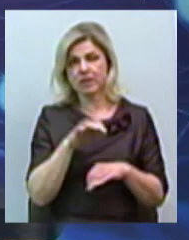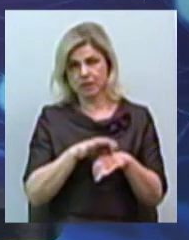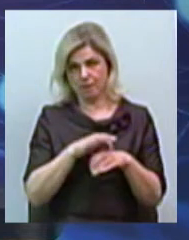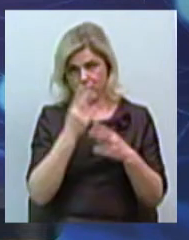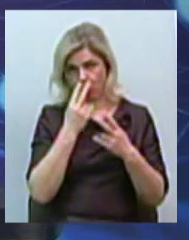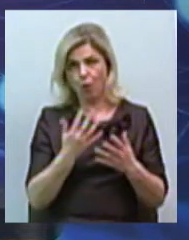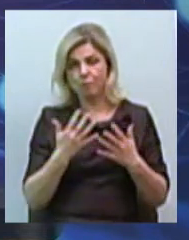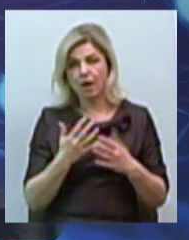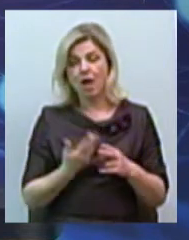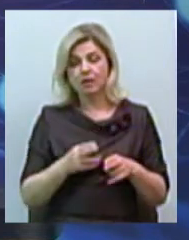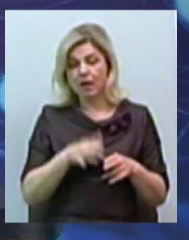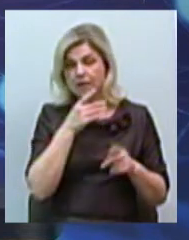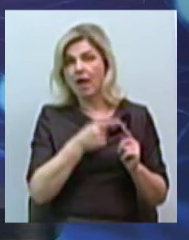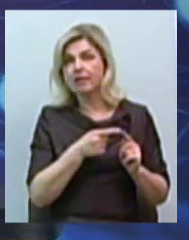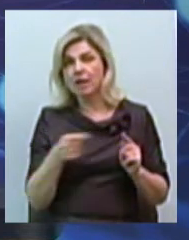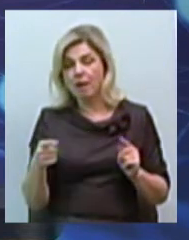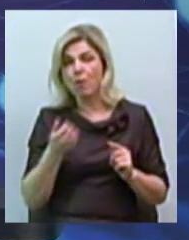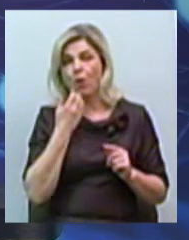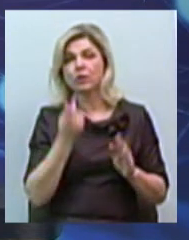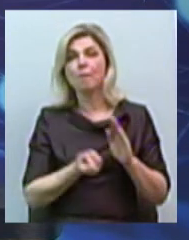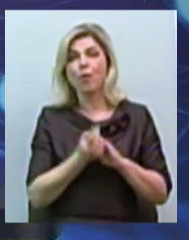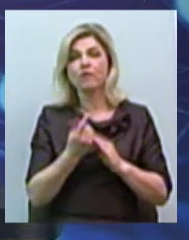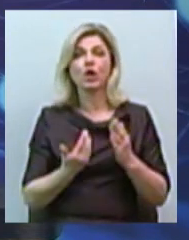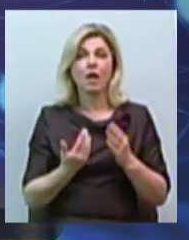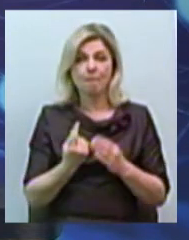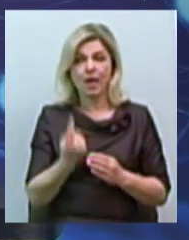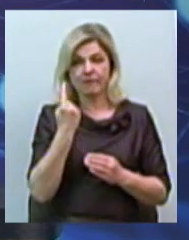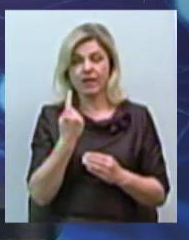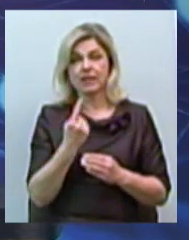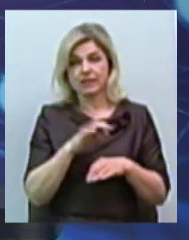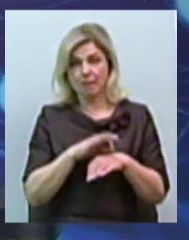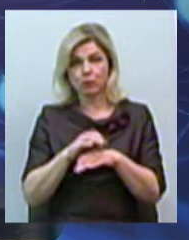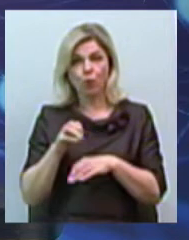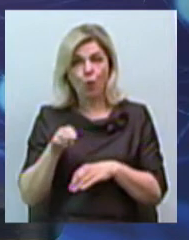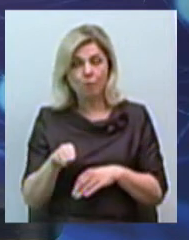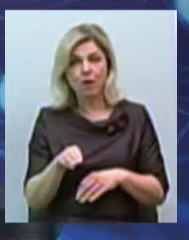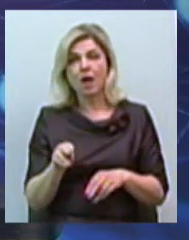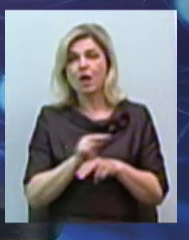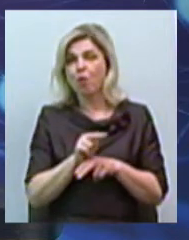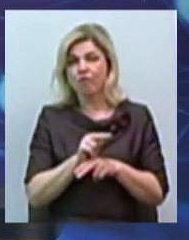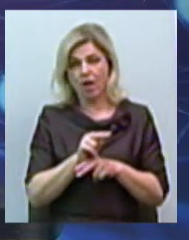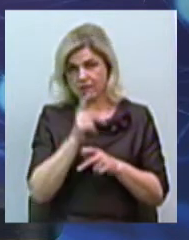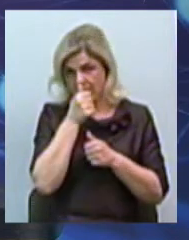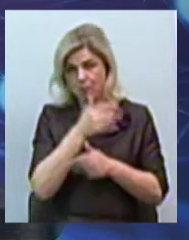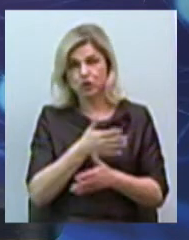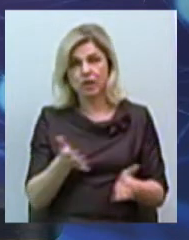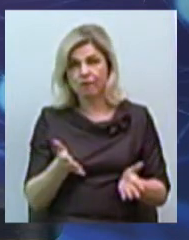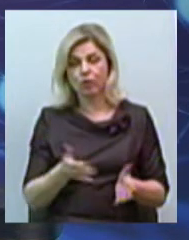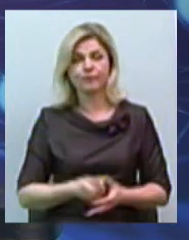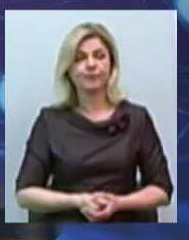вже на даному етапі, коли з'явилися перші симптоми, лікування неможливе, і